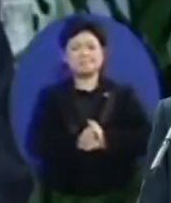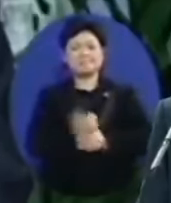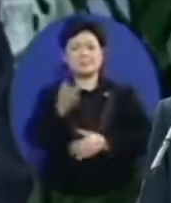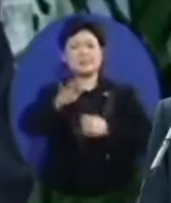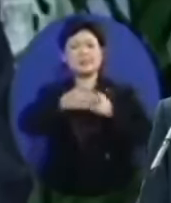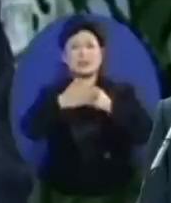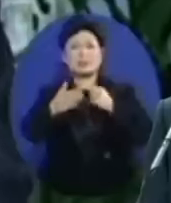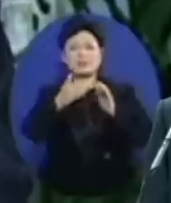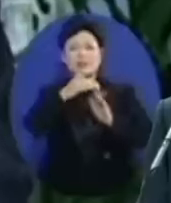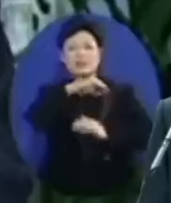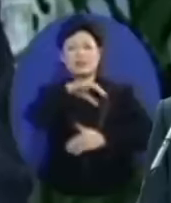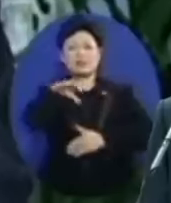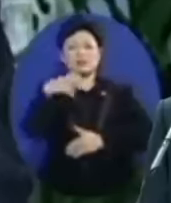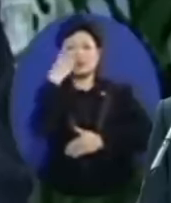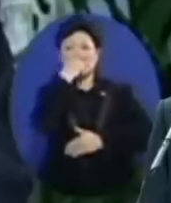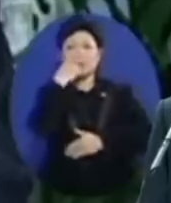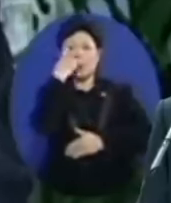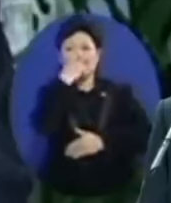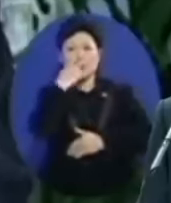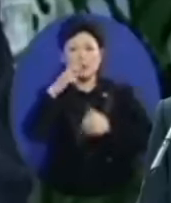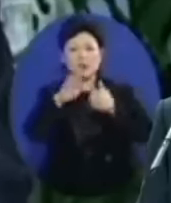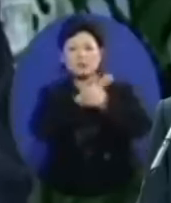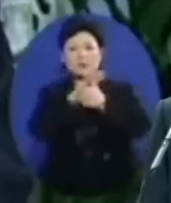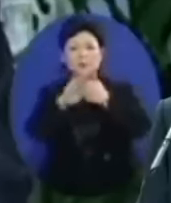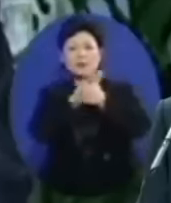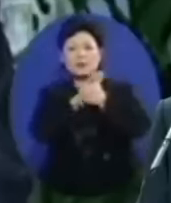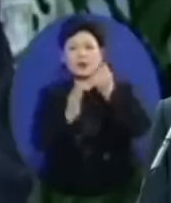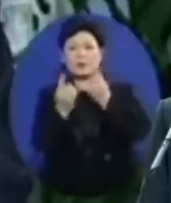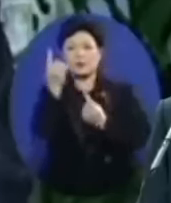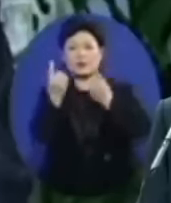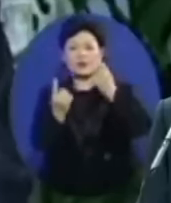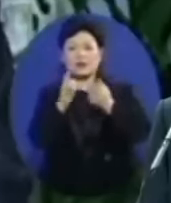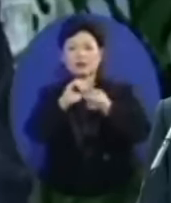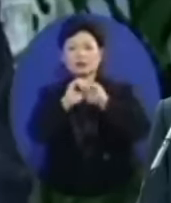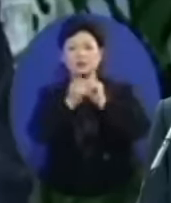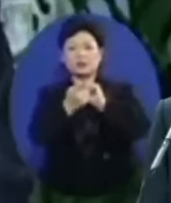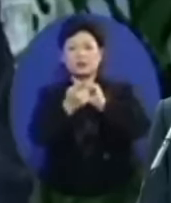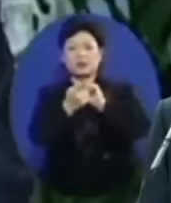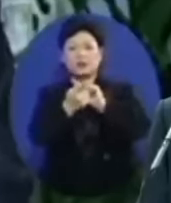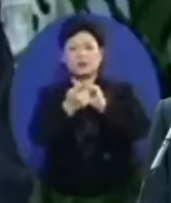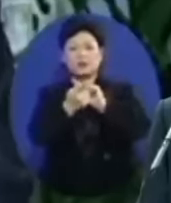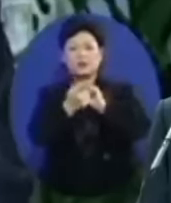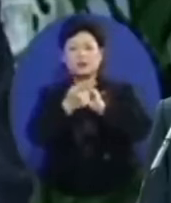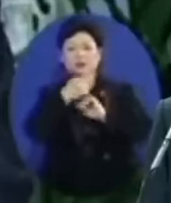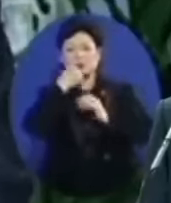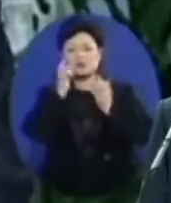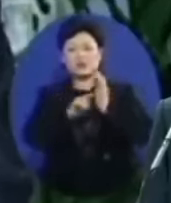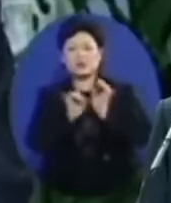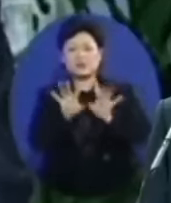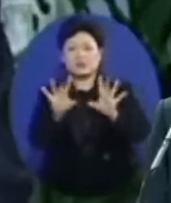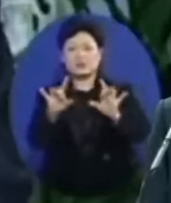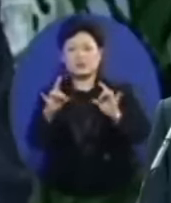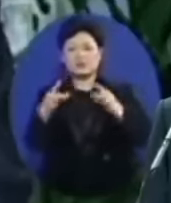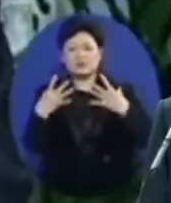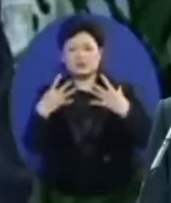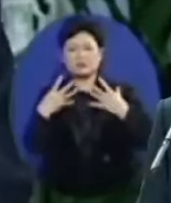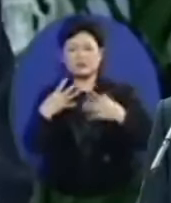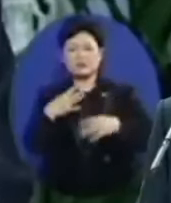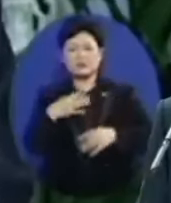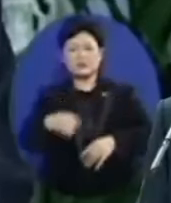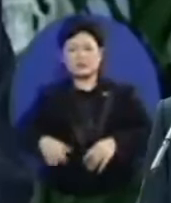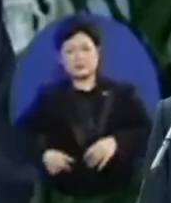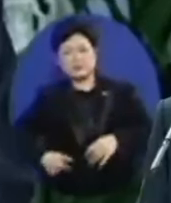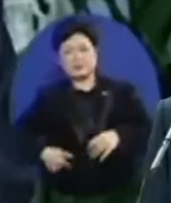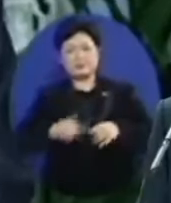그래서 이웃을 돌보고 섬기기보다는 서로에게 쉽게 상처를 주는 몰인증한 사회가 되어가고